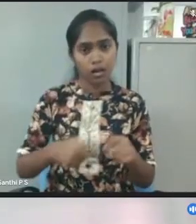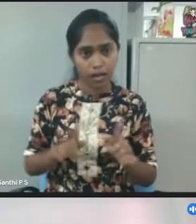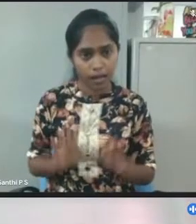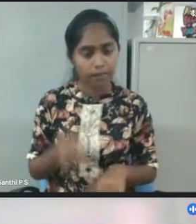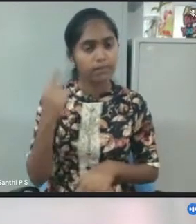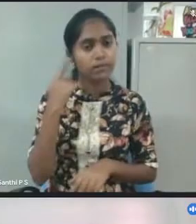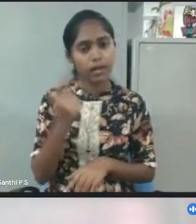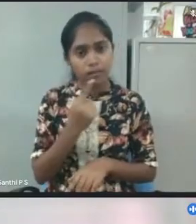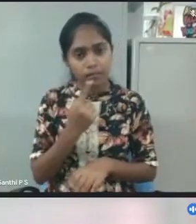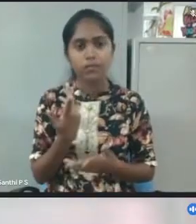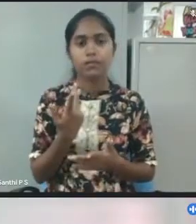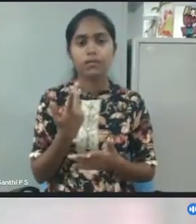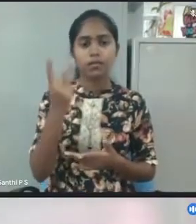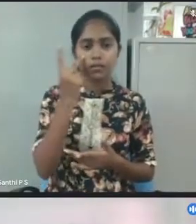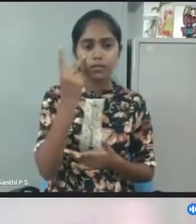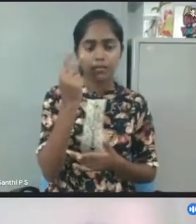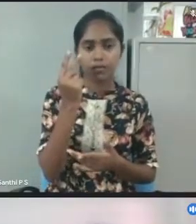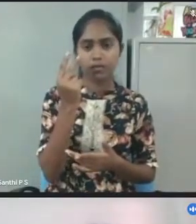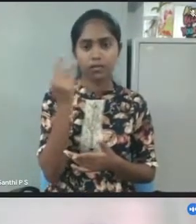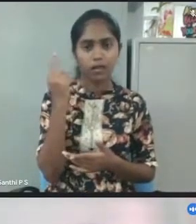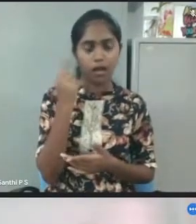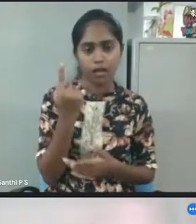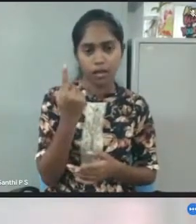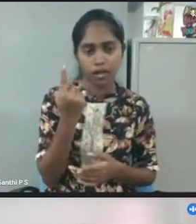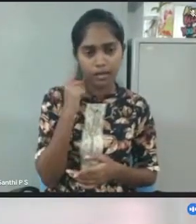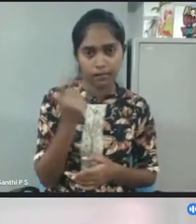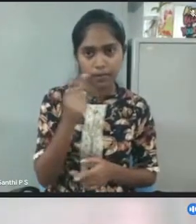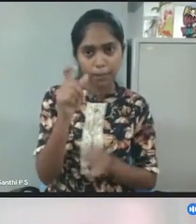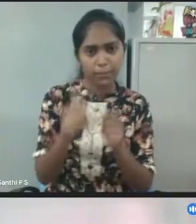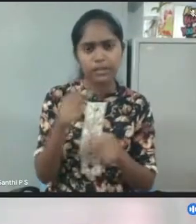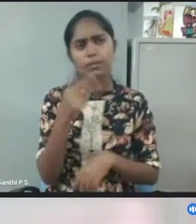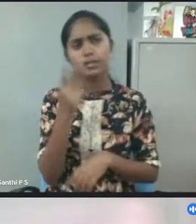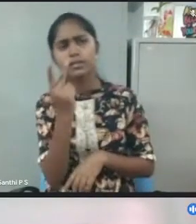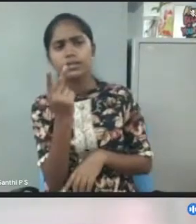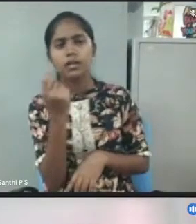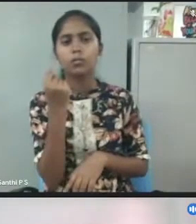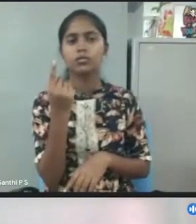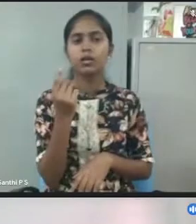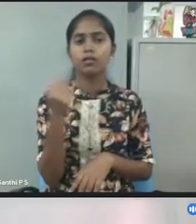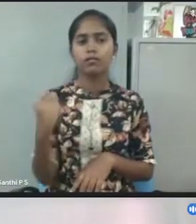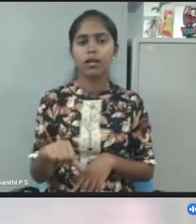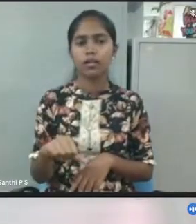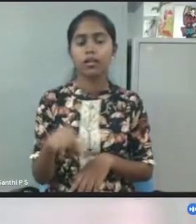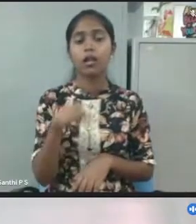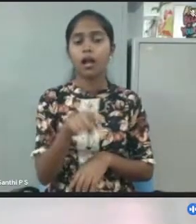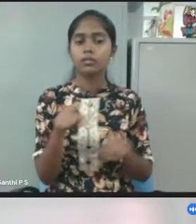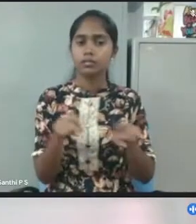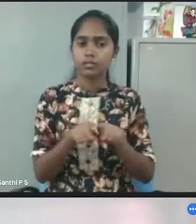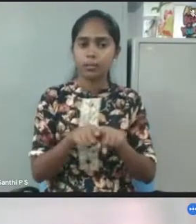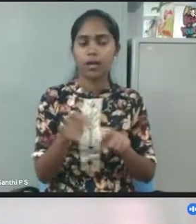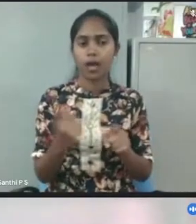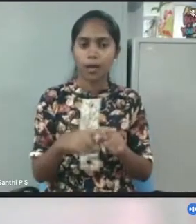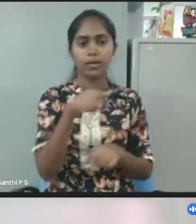ഉള്ള ഒരാള് ചിലപ്പോൾ പെട്ടെന്ന് നമുക്ക് കണ്ടാൽ അറിയുകയേയില്ല. അപ്പോ അങ്ങനെയുള്ള പലപ്പോഴും ബസ്സുകളിൽ അവർ നേരിടുന്ന പ്രശ്നങ്ങളും